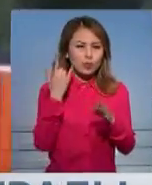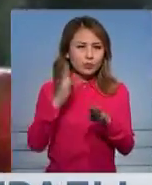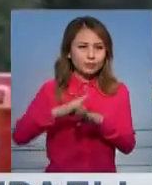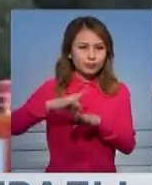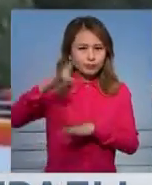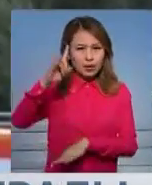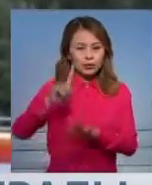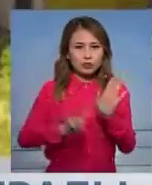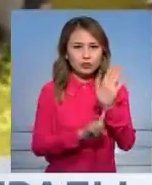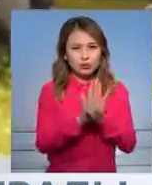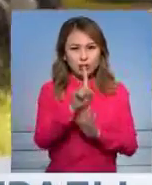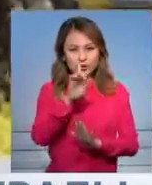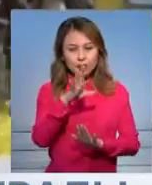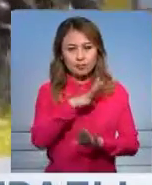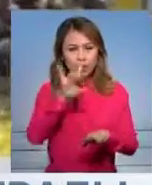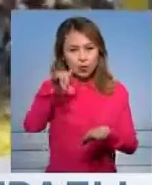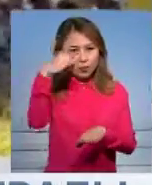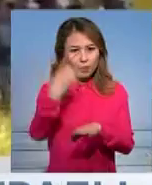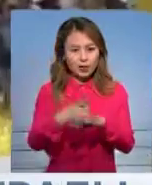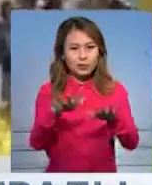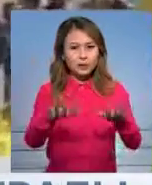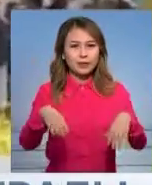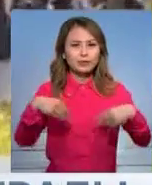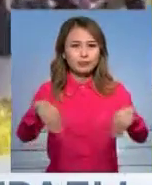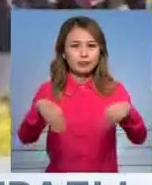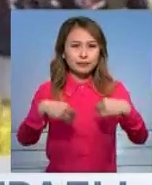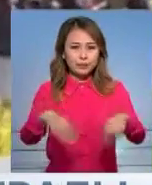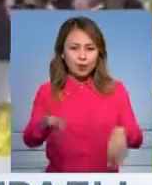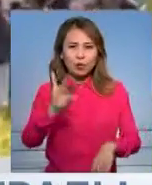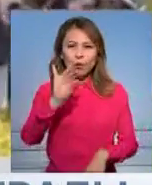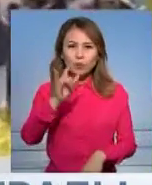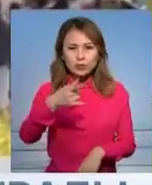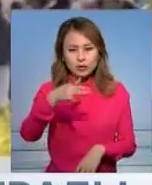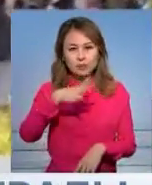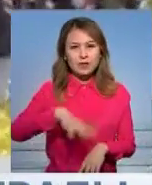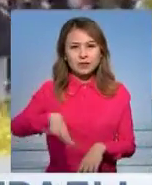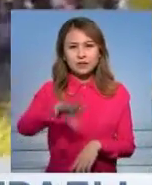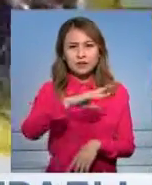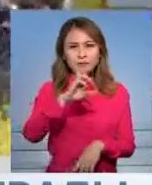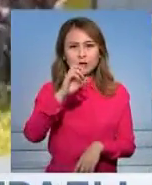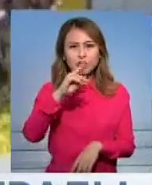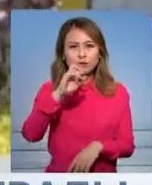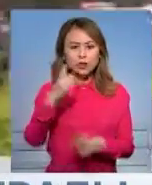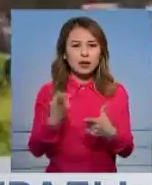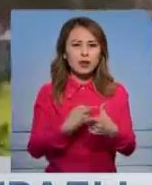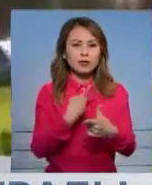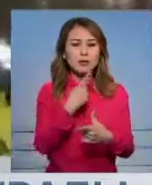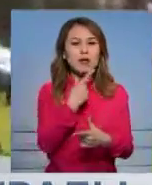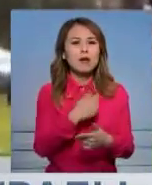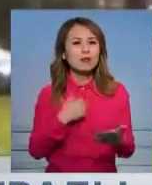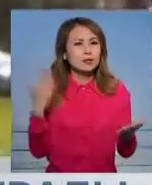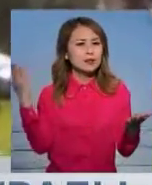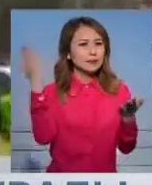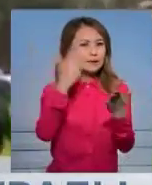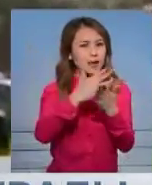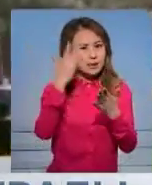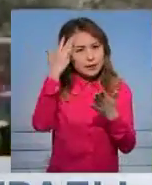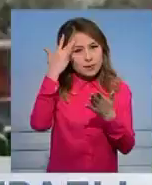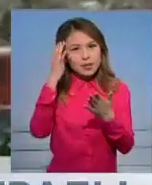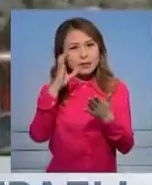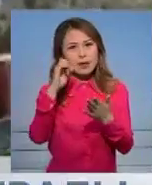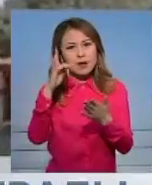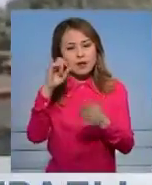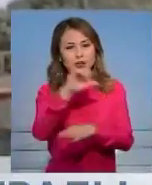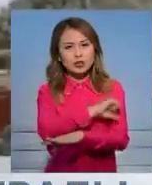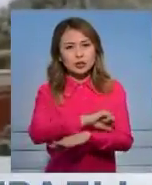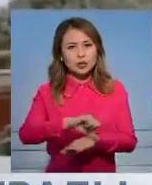кейін көп ұзамай егін алқабына құлаған. Әуе көлігі елдің оңтүстік батысындағы Бейчар әскери базасына бағыт талған. Ол жолай Батыс Сахара мен